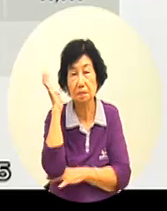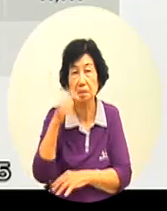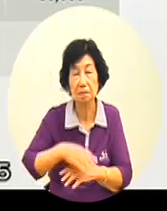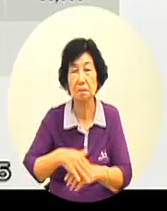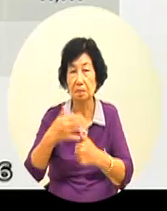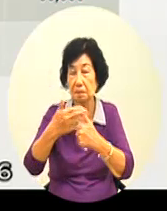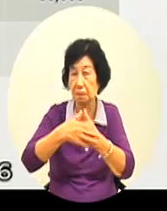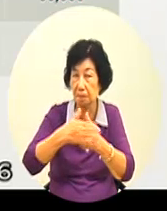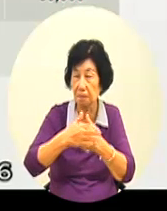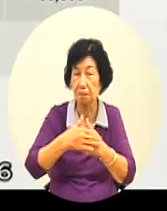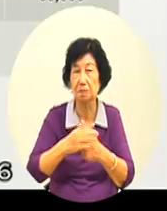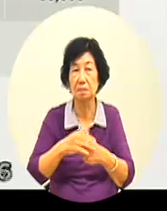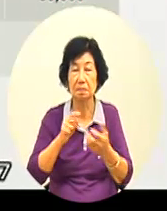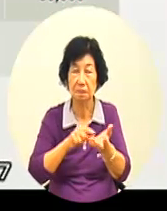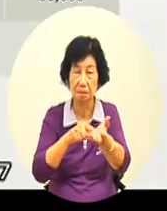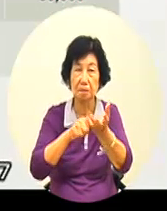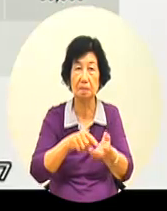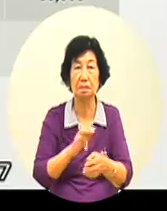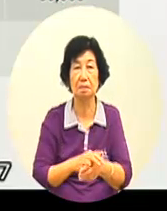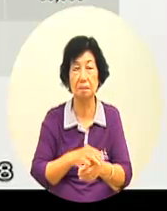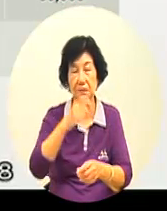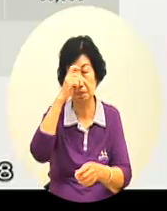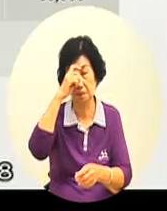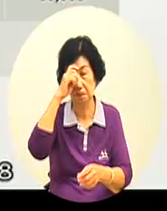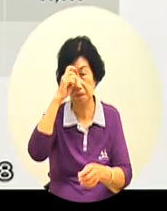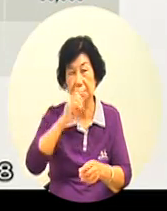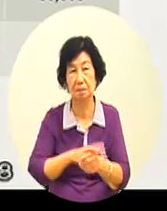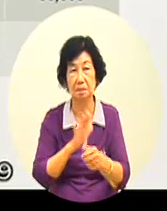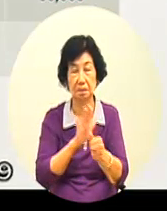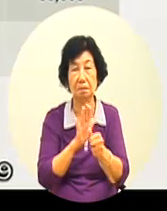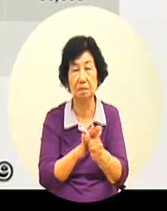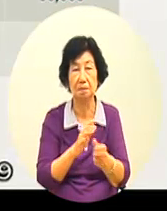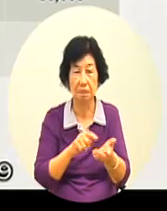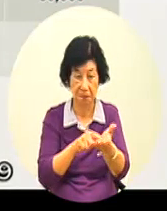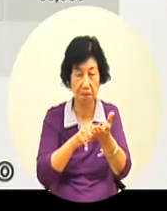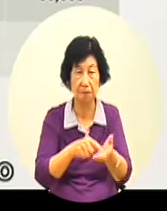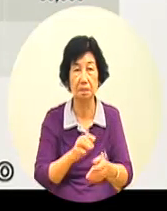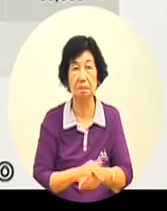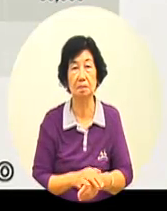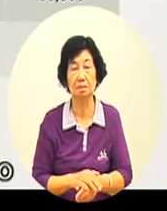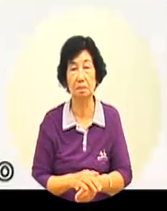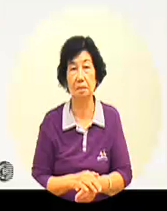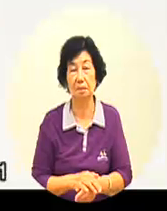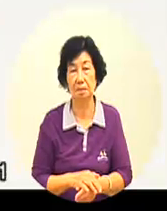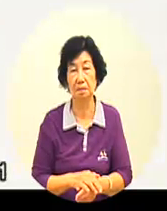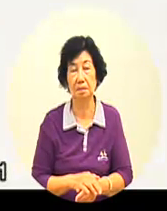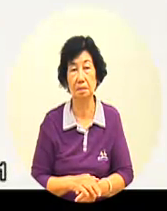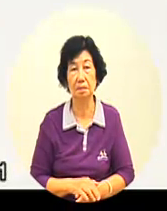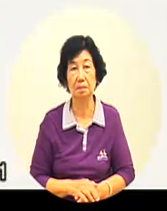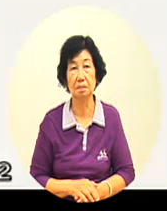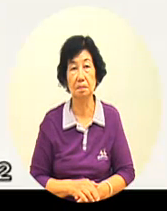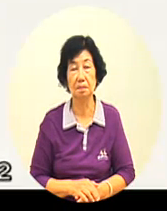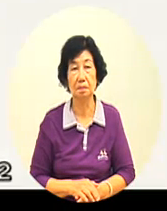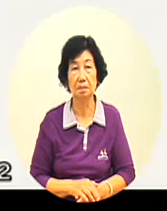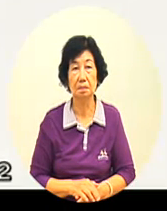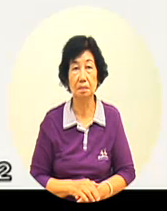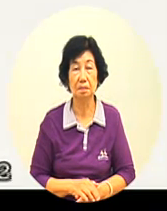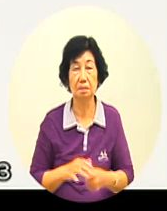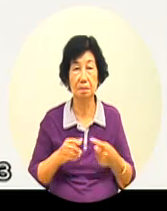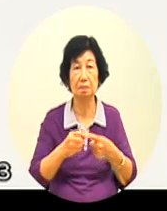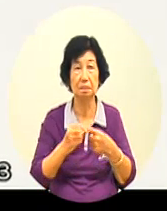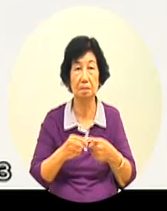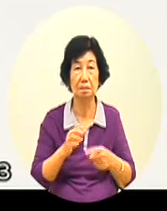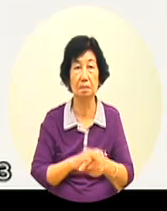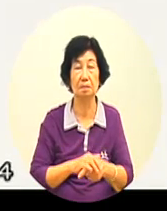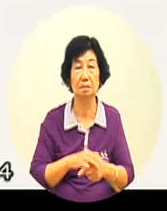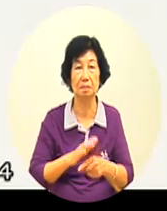案，也希望诸位能够来争取哈，在这个部分，你待会来也答复哈。我再看这个，哎，这个是米玛丽球